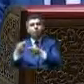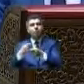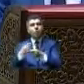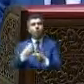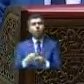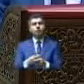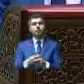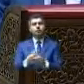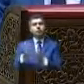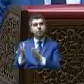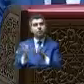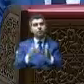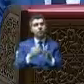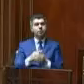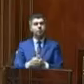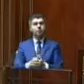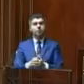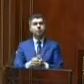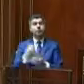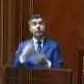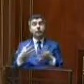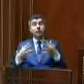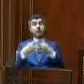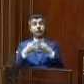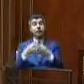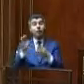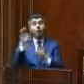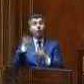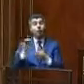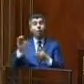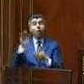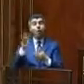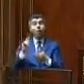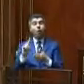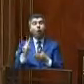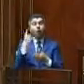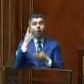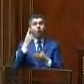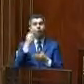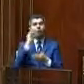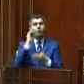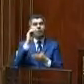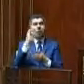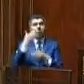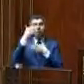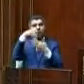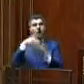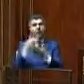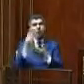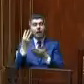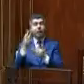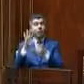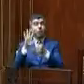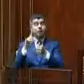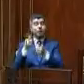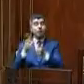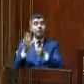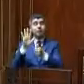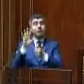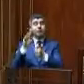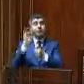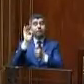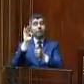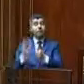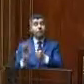سيد الرئيس، يعتبر الاتحاد الأوروبي أول زبون لبلادنا بنسبة 63.6 من